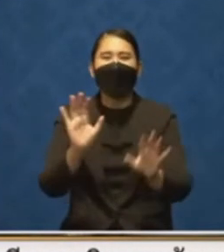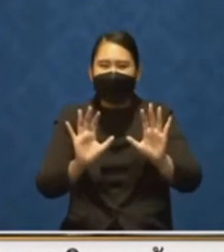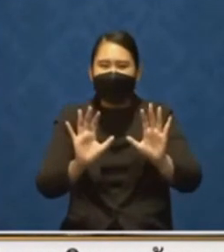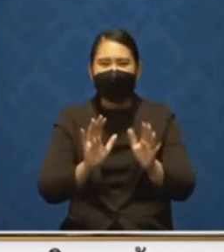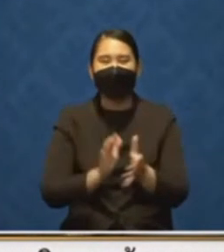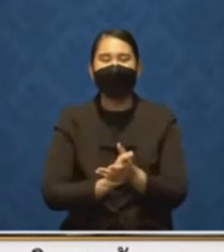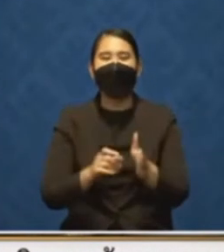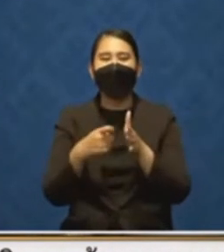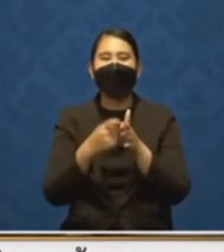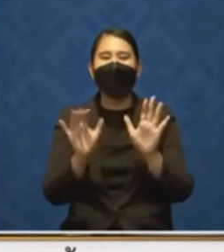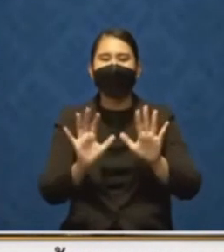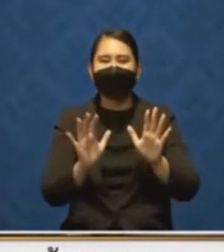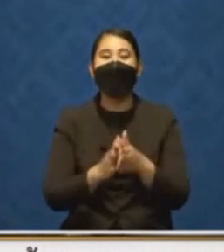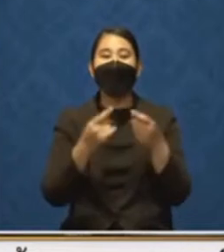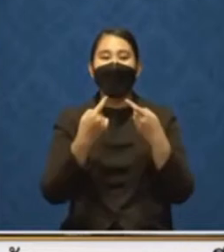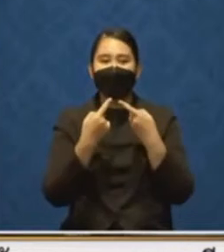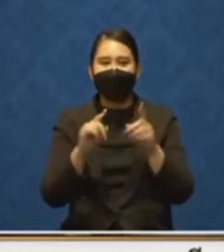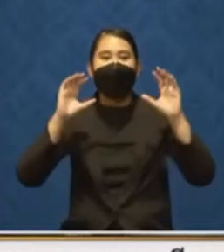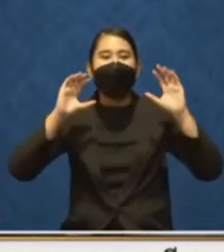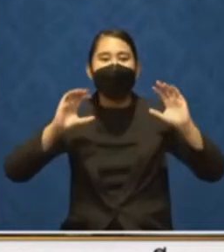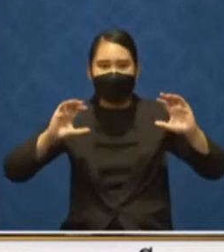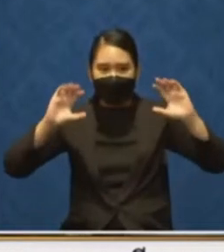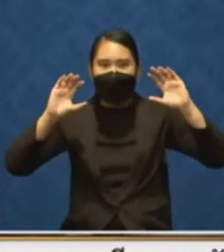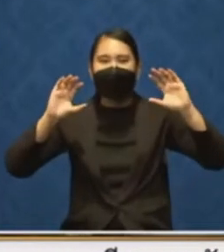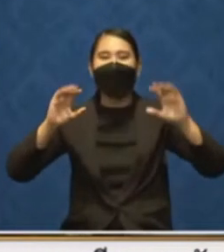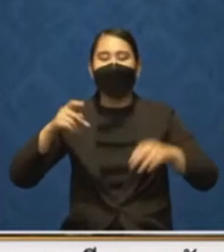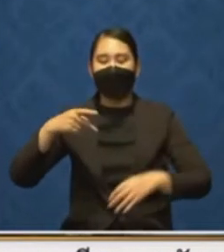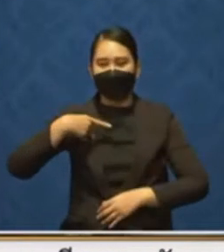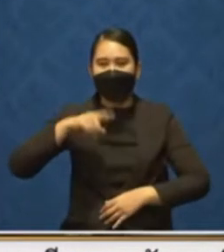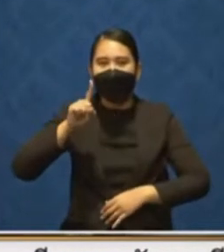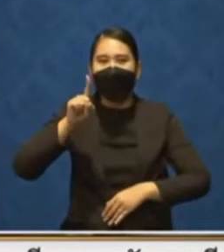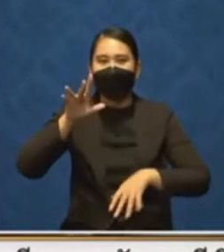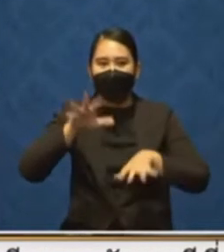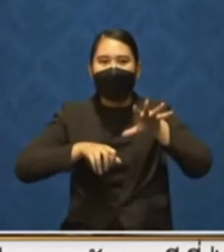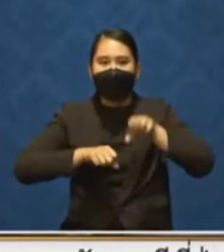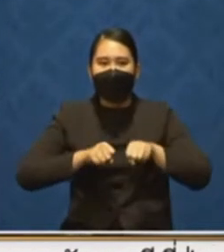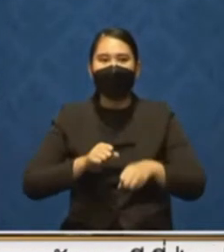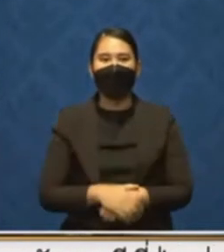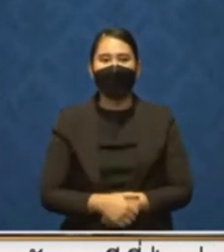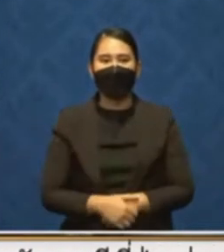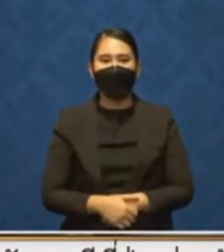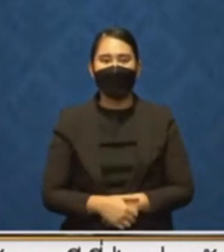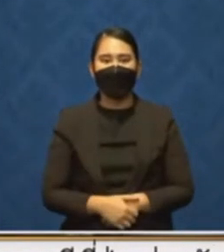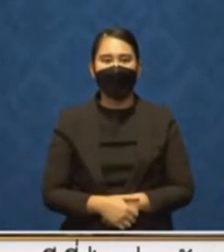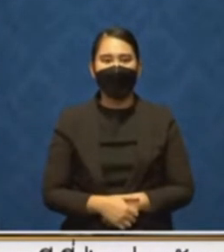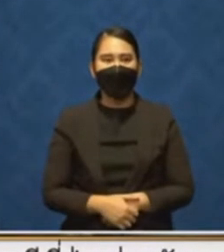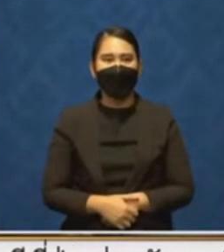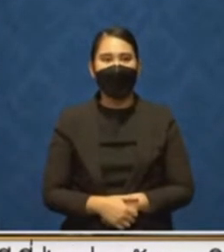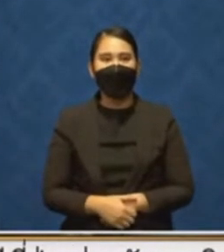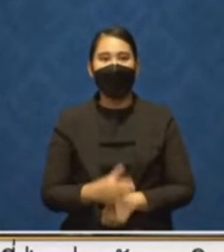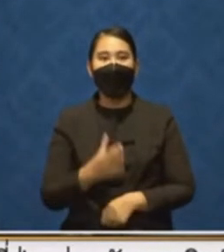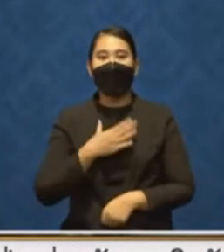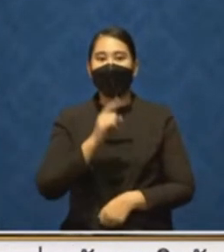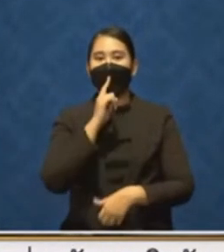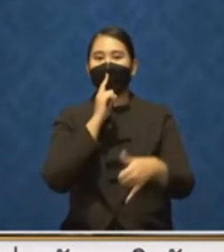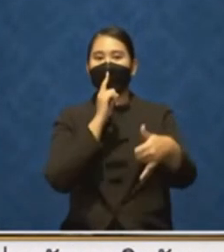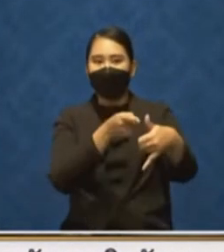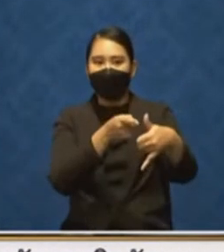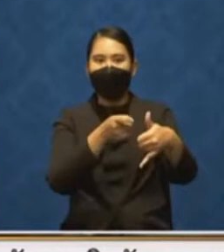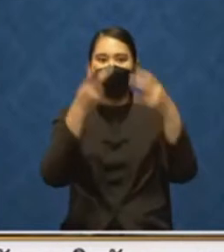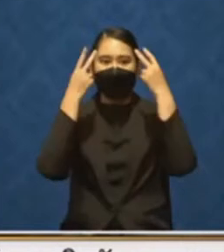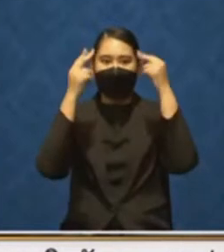แต่เป็นเพราะรัฐบาลชุดนี้มีส่วนได้เสียและที่ผมโทษท่านนายกมนตรีเนี่ย